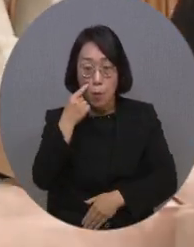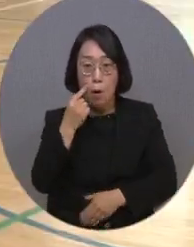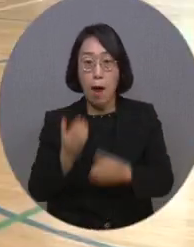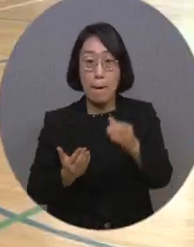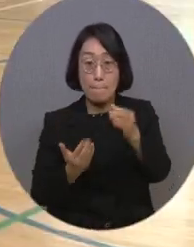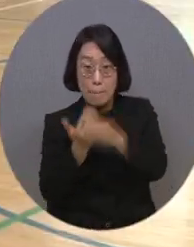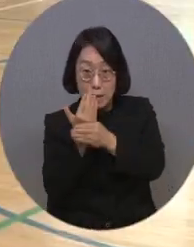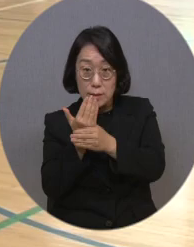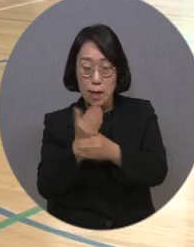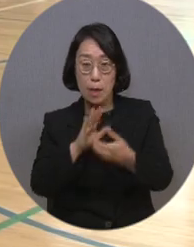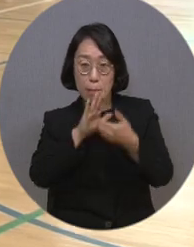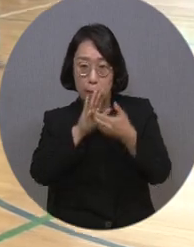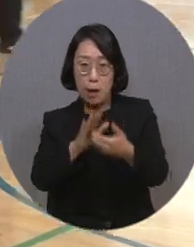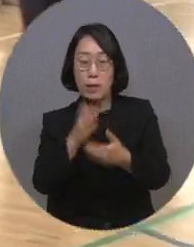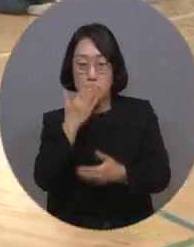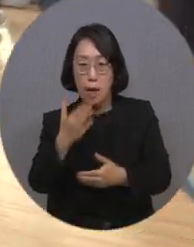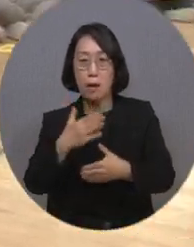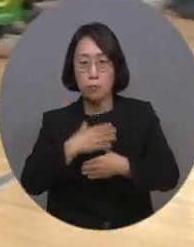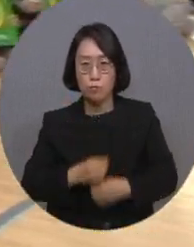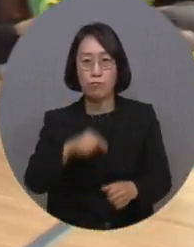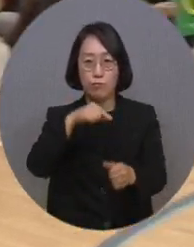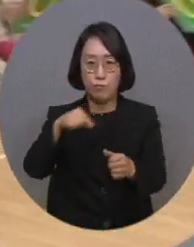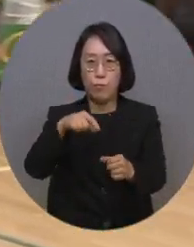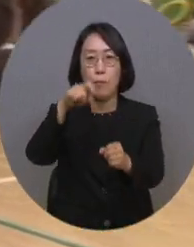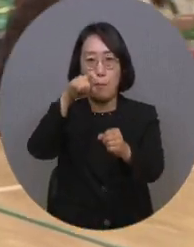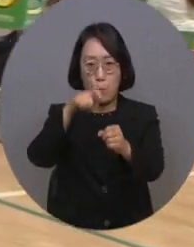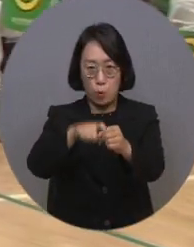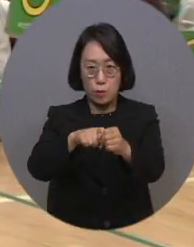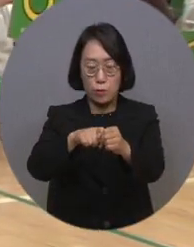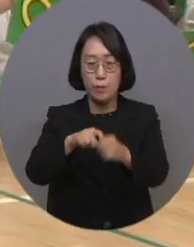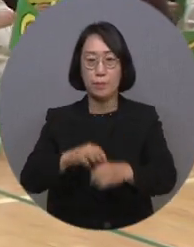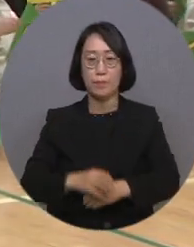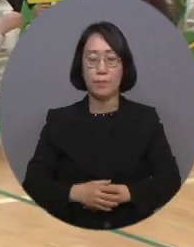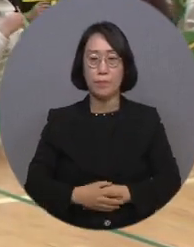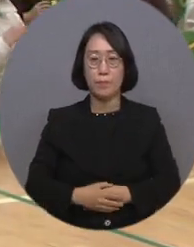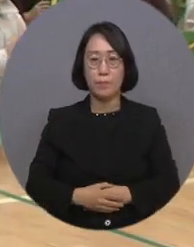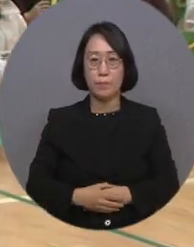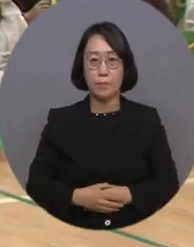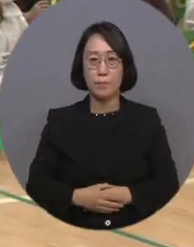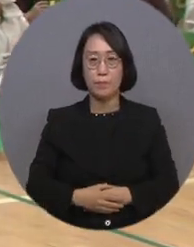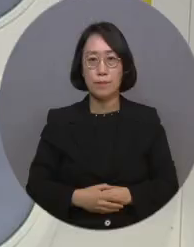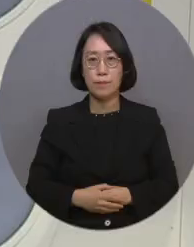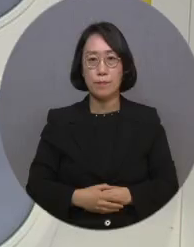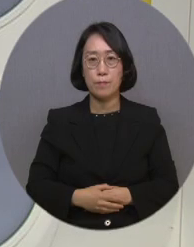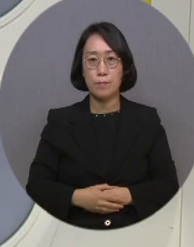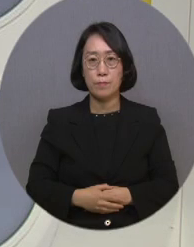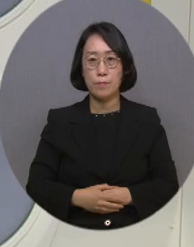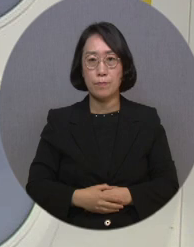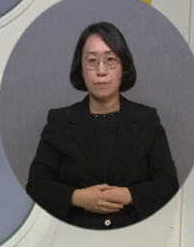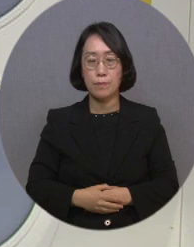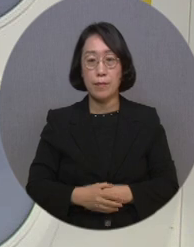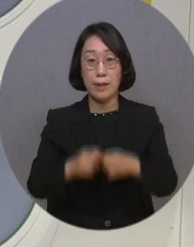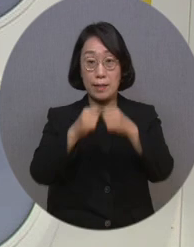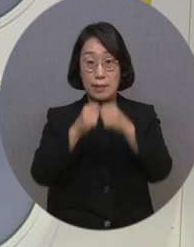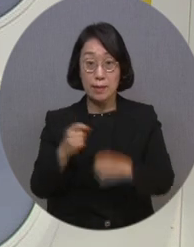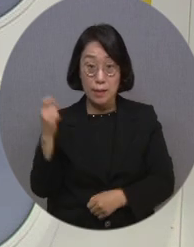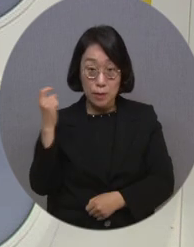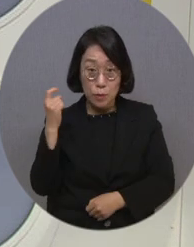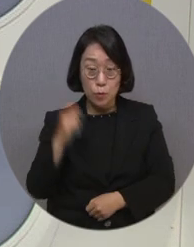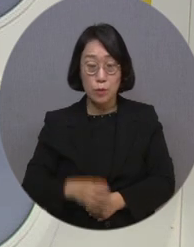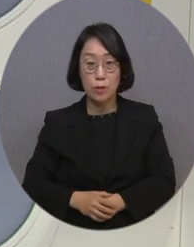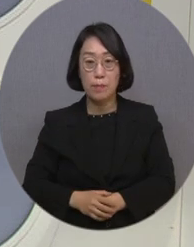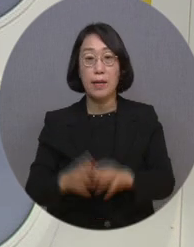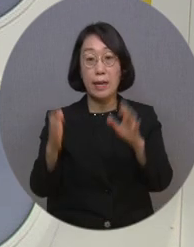예방하는 데에 더욱 관심을 가질 예정입니다. 복지TV 뉴스 황병영입니다. 이 밖에 자세한